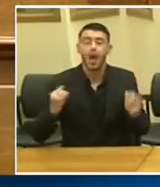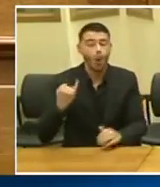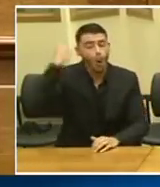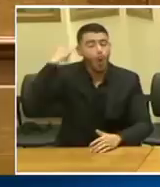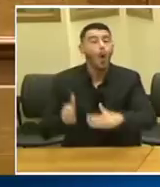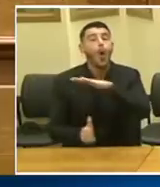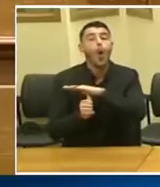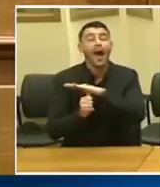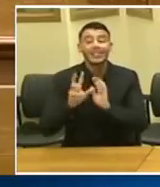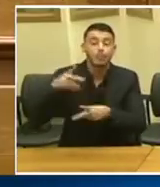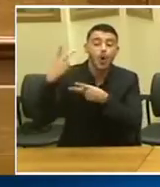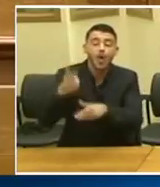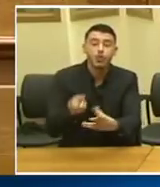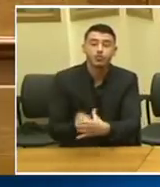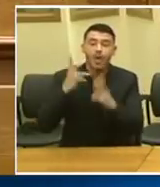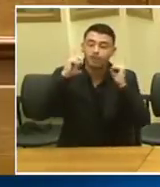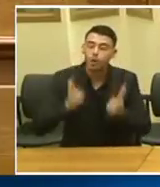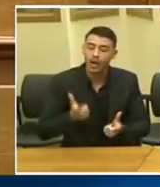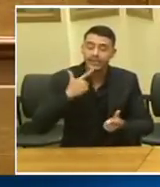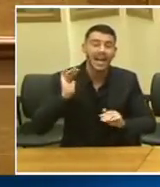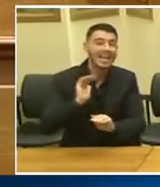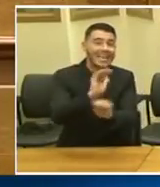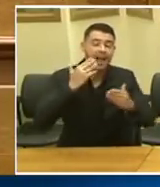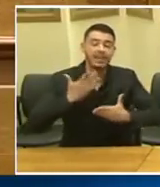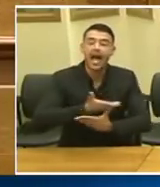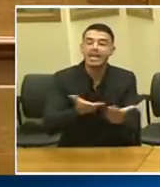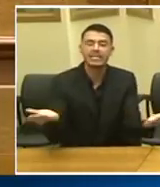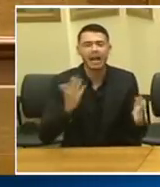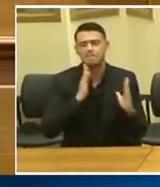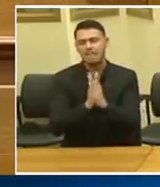έχει καλέσει ανοιχτά και μην υποκρίνεστε.